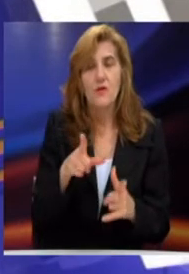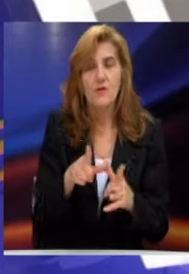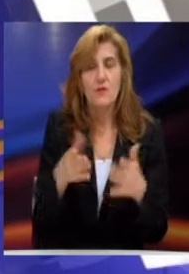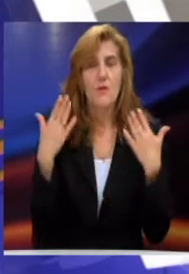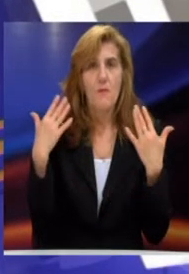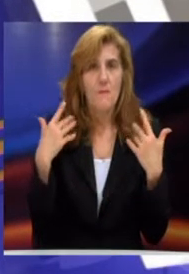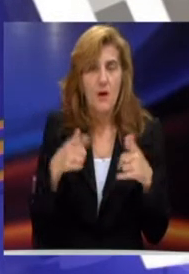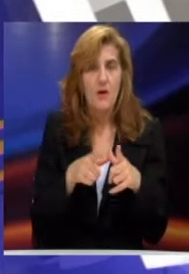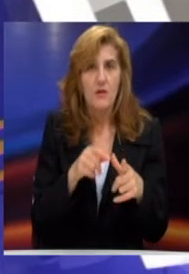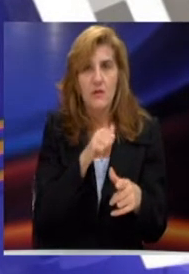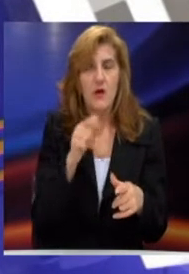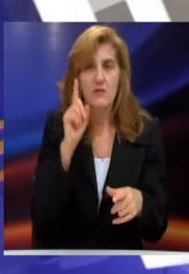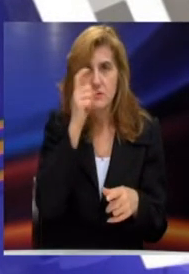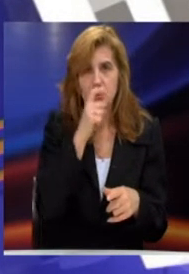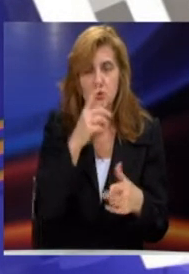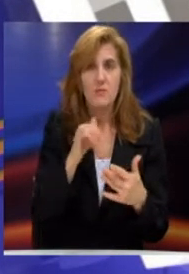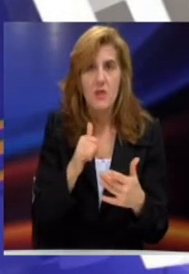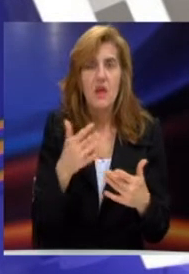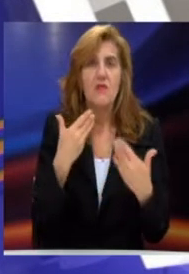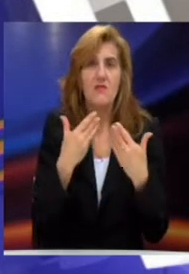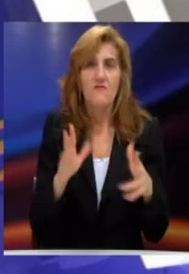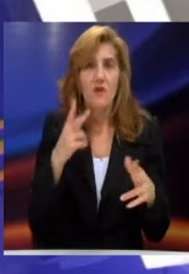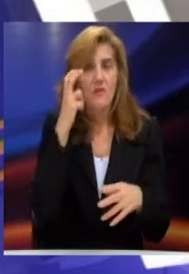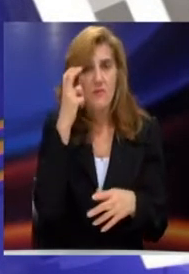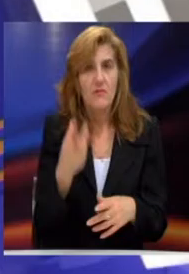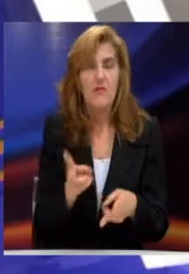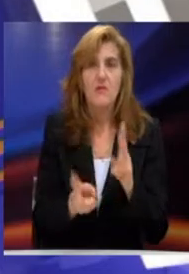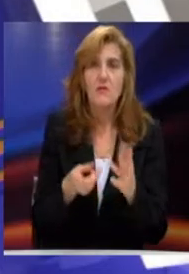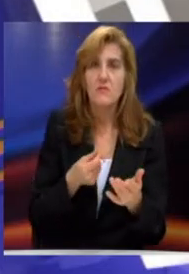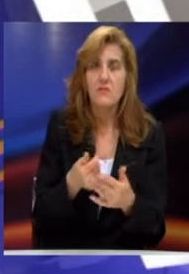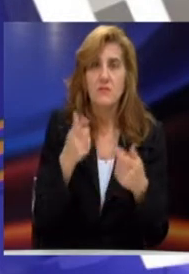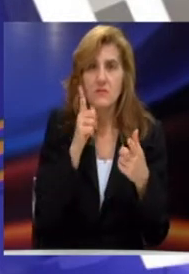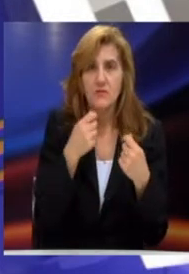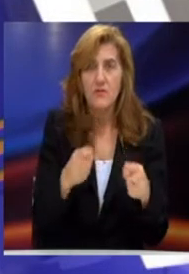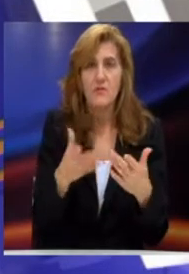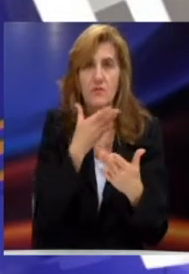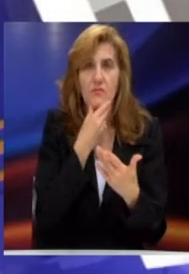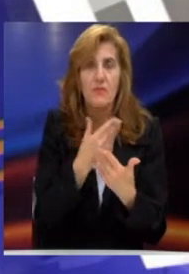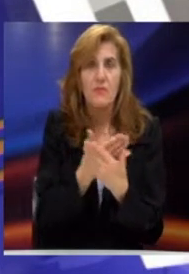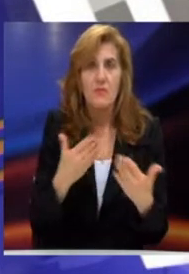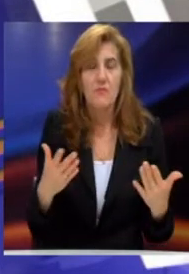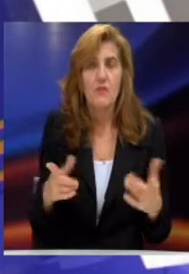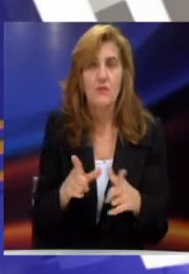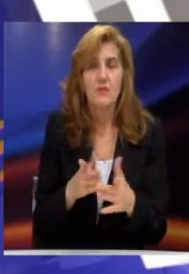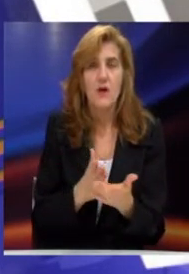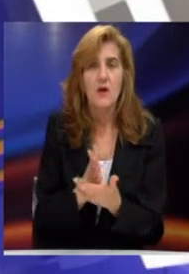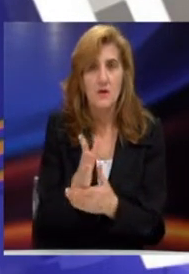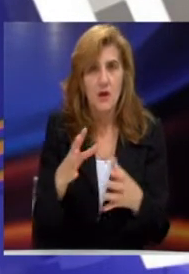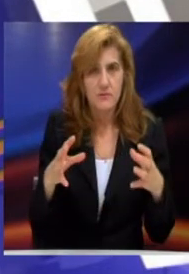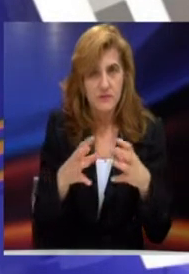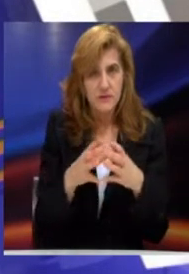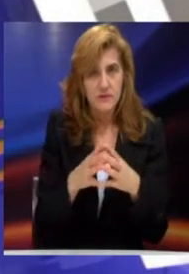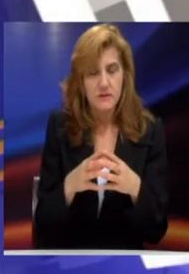Shopping Retail Park je nesumnjivo investicija vredna svake pažnje, kako iz finansijskog aspekta, tako i iz aspekta napretka lokalne